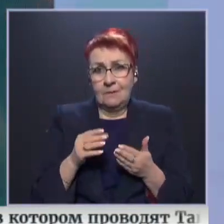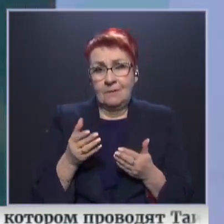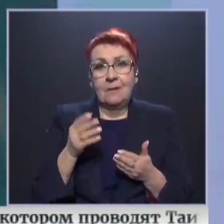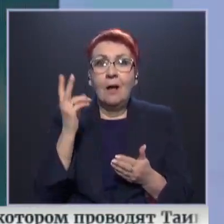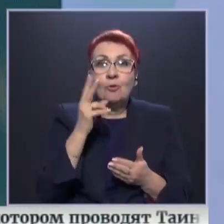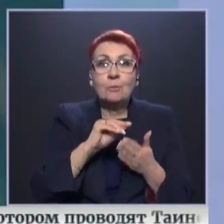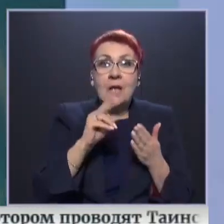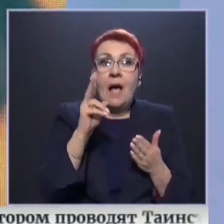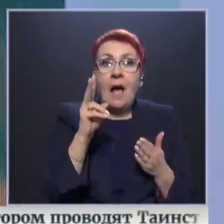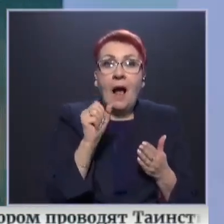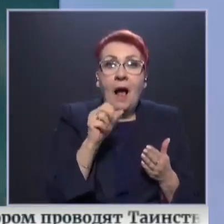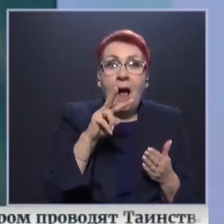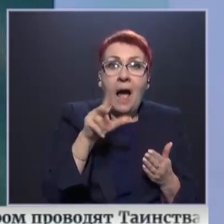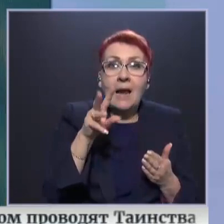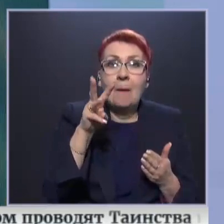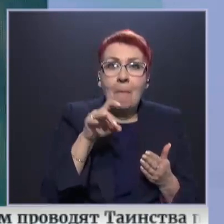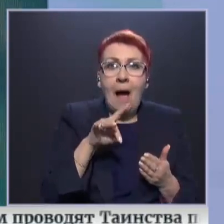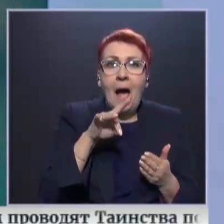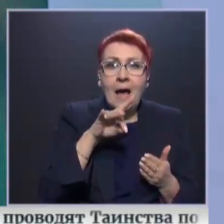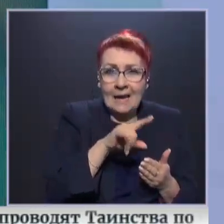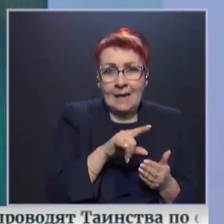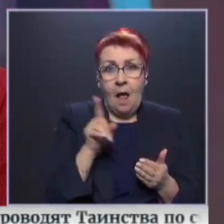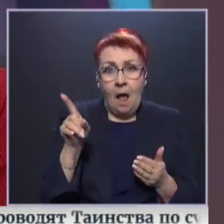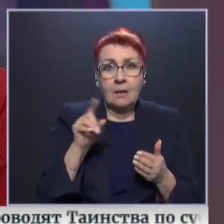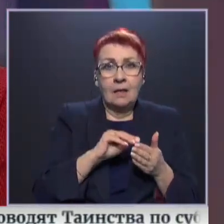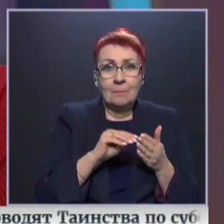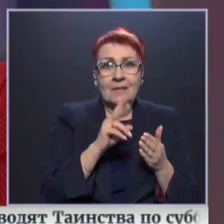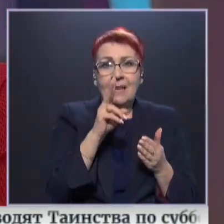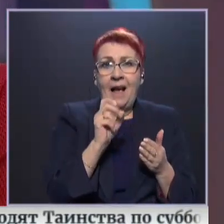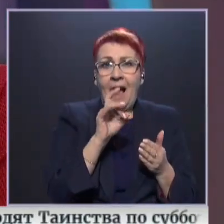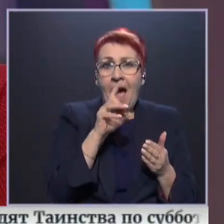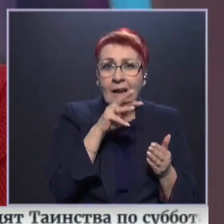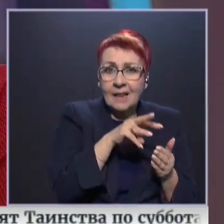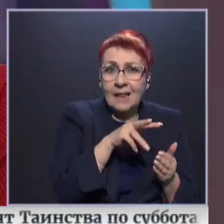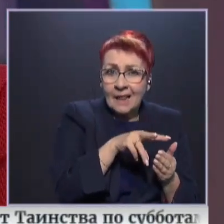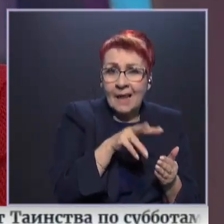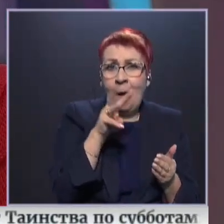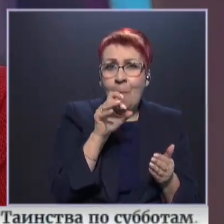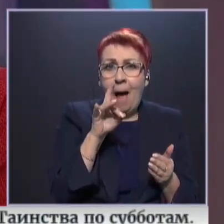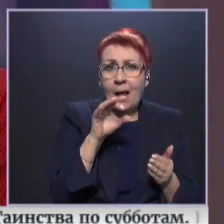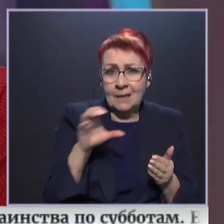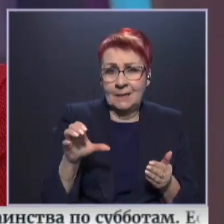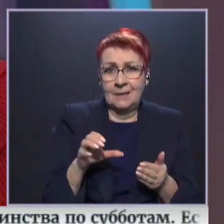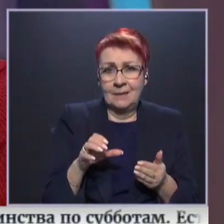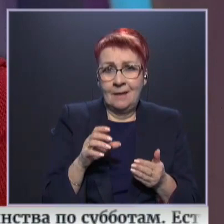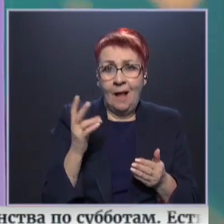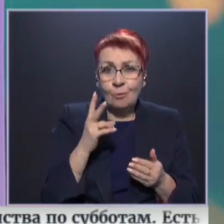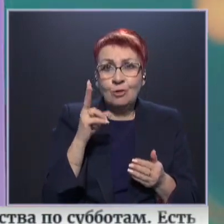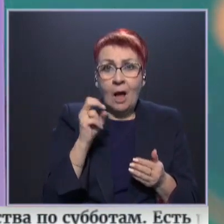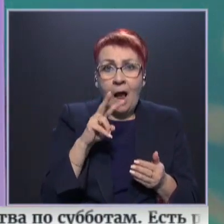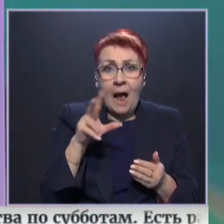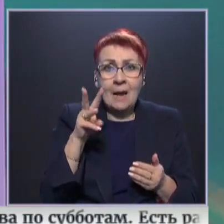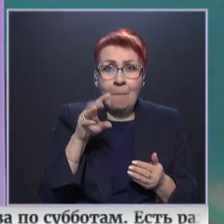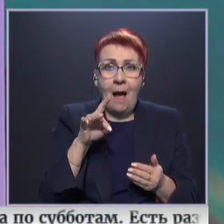кальмарах. Алена, не смейтесь, у нас прямой эфир. Я плачу. Вот. Так вот,